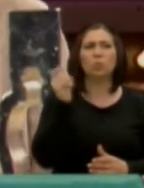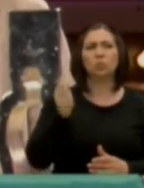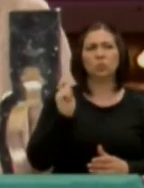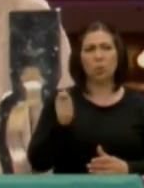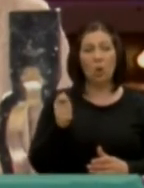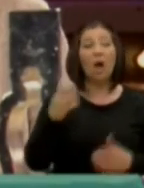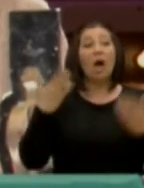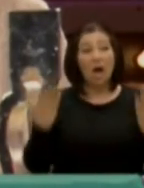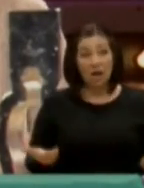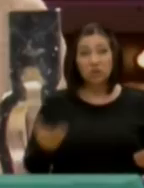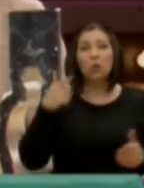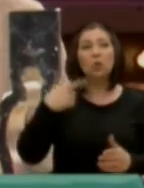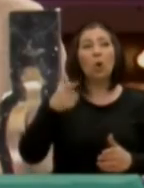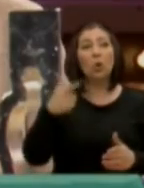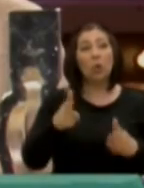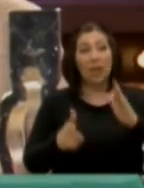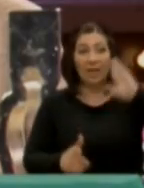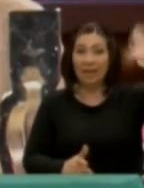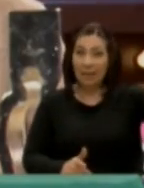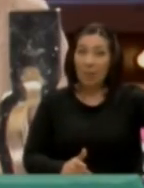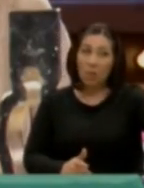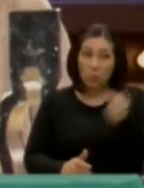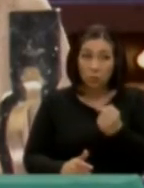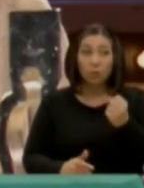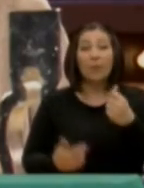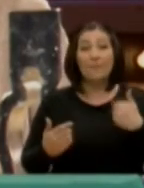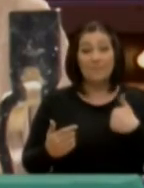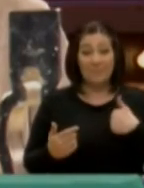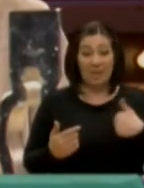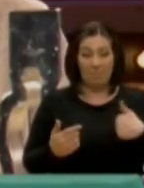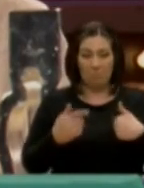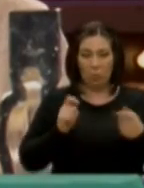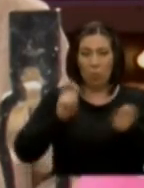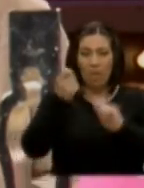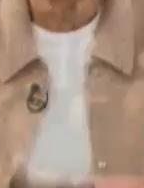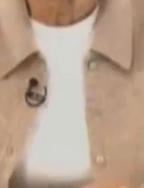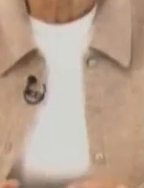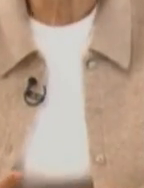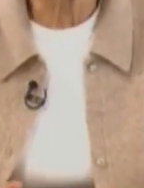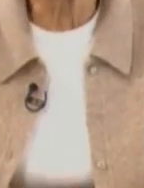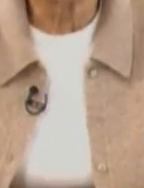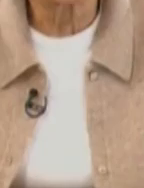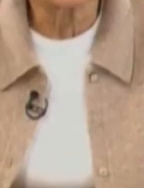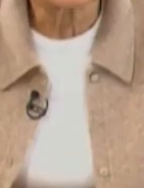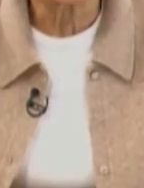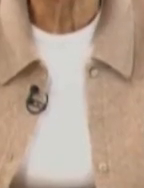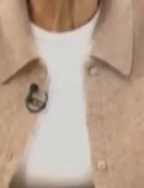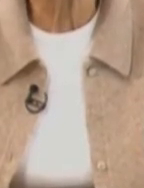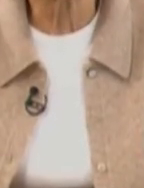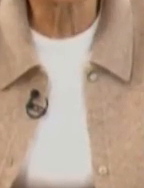güçleşti. Evet. Ancak köylülerden temin edebiliyoruz. Benim kullandığım badem